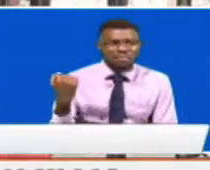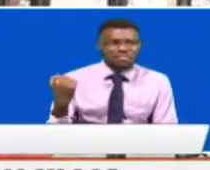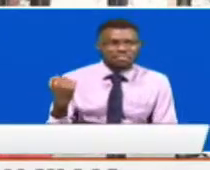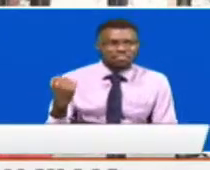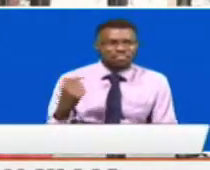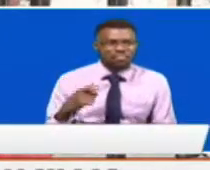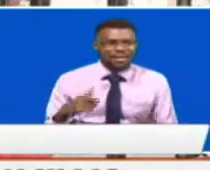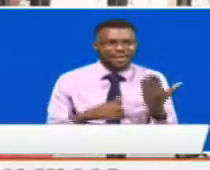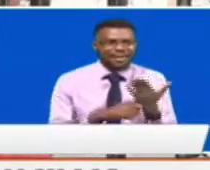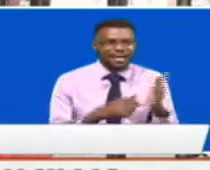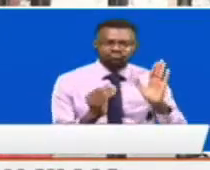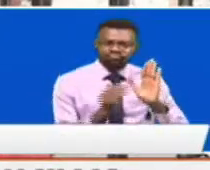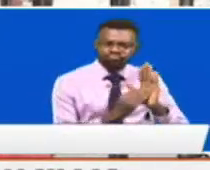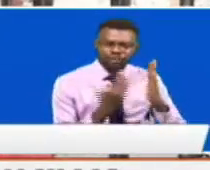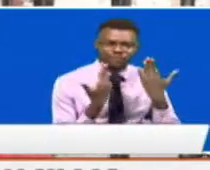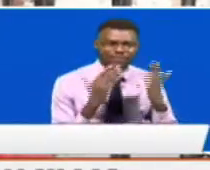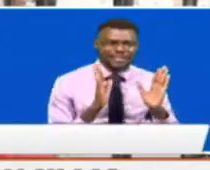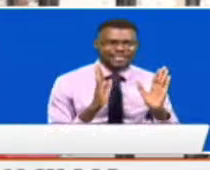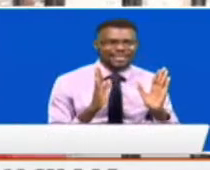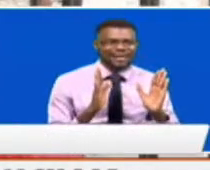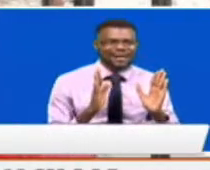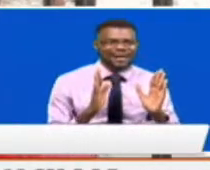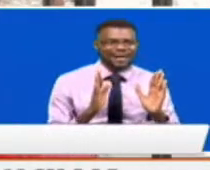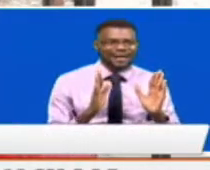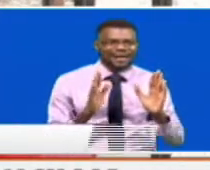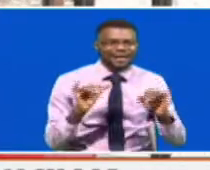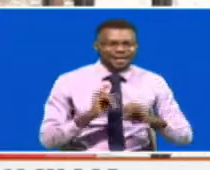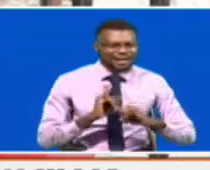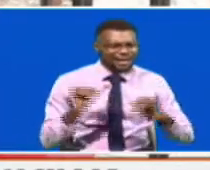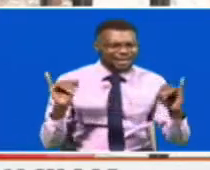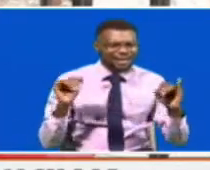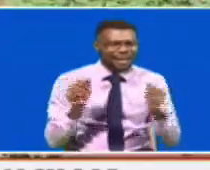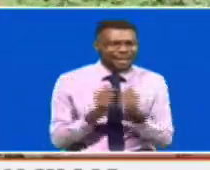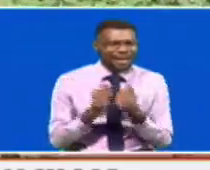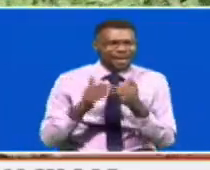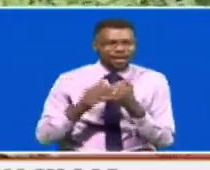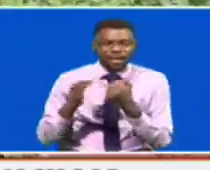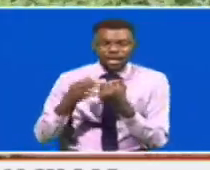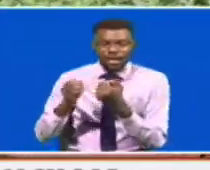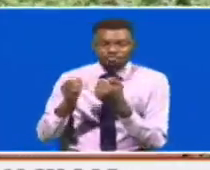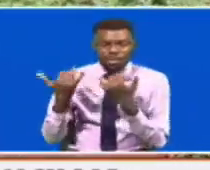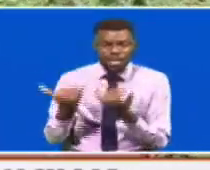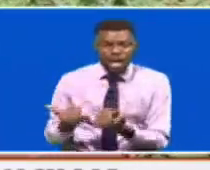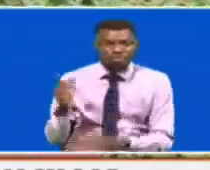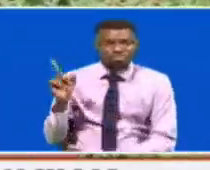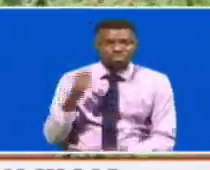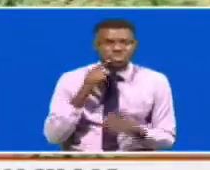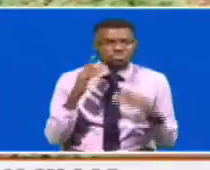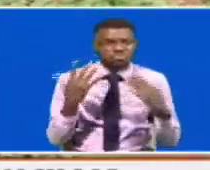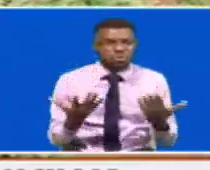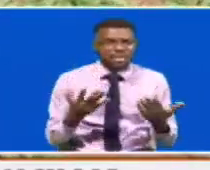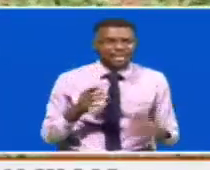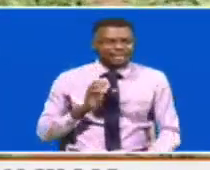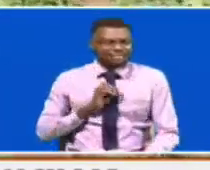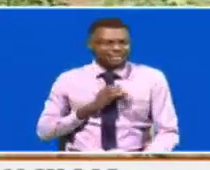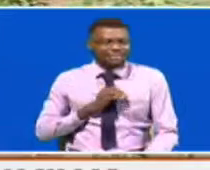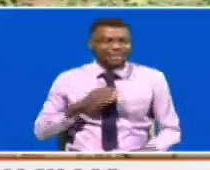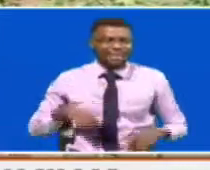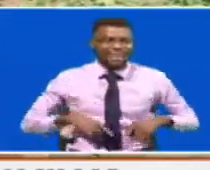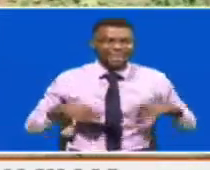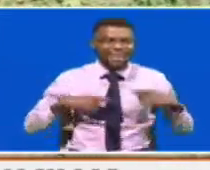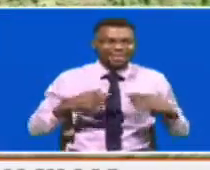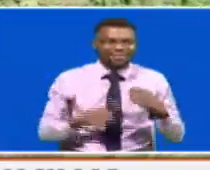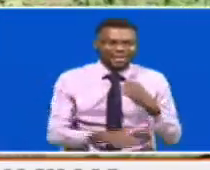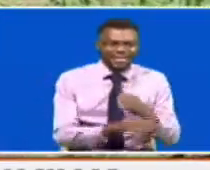Majina tukapata na ile majina ikatoka 1980. Wanjiru sasa anasema anahofia maisha yake,